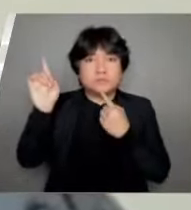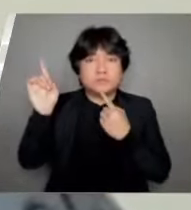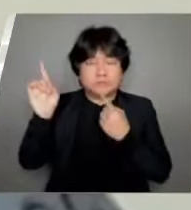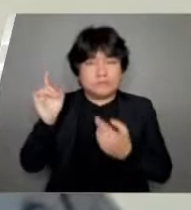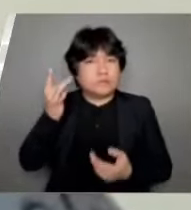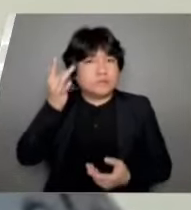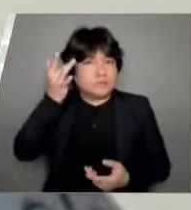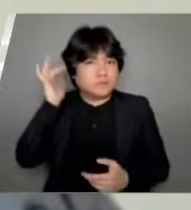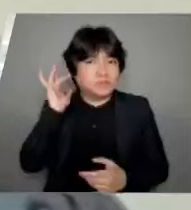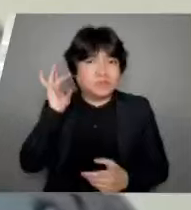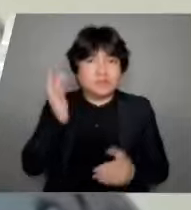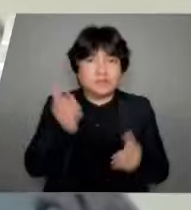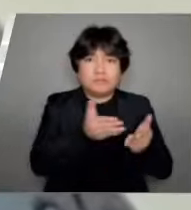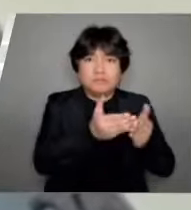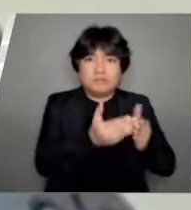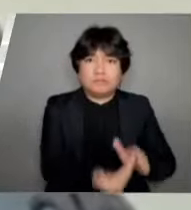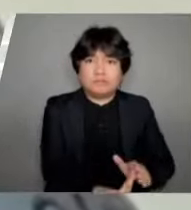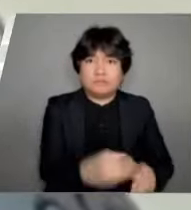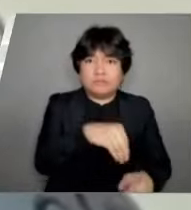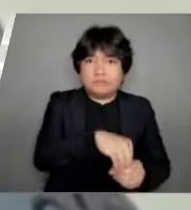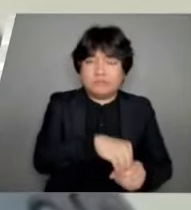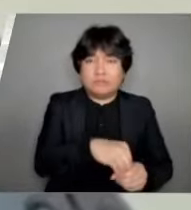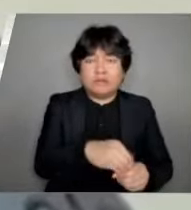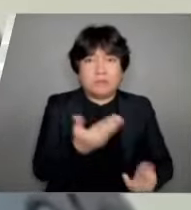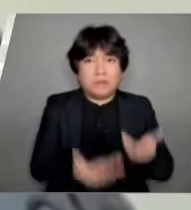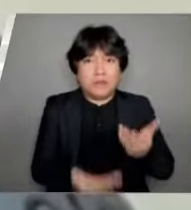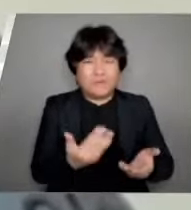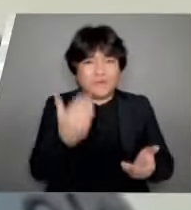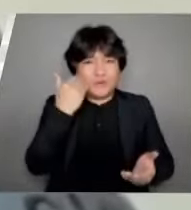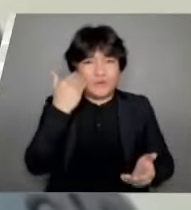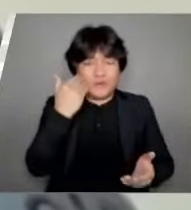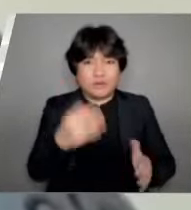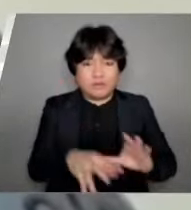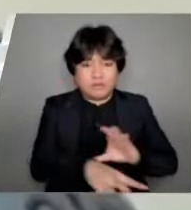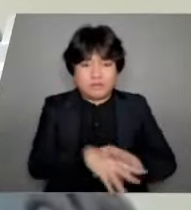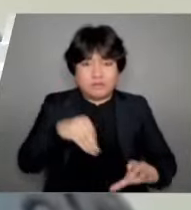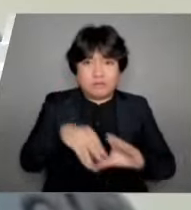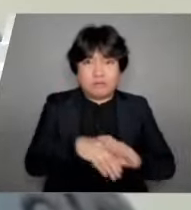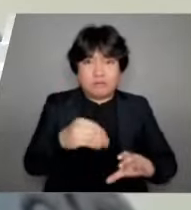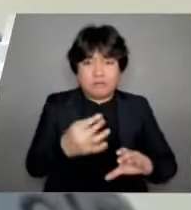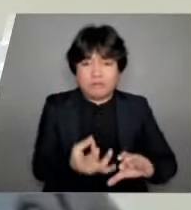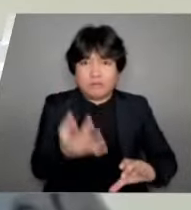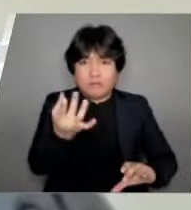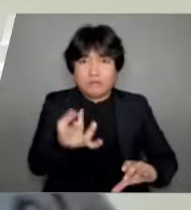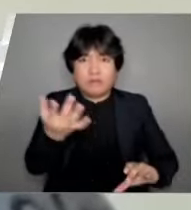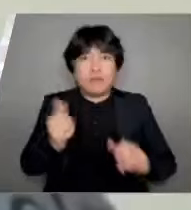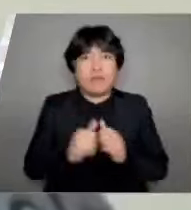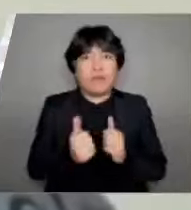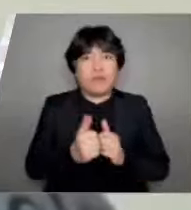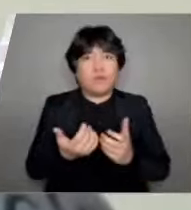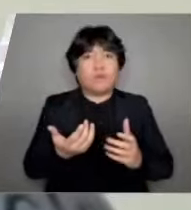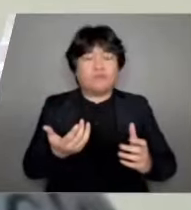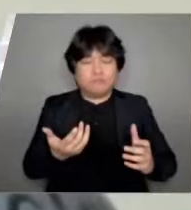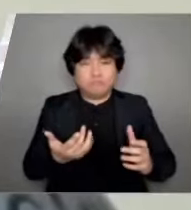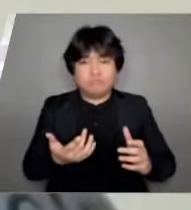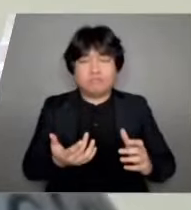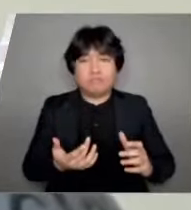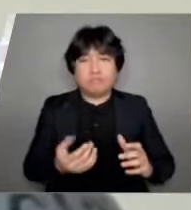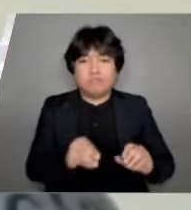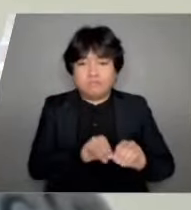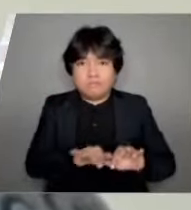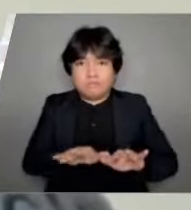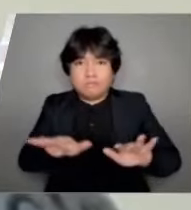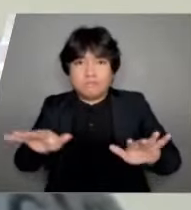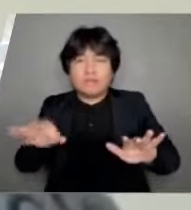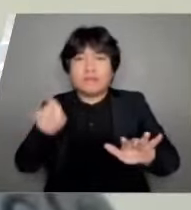kasi may i-open at palalabasin doon yung oil para i-siphon, di ba? May isasaksak, di ba?